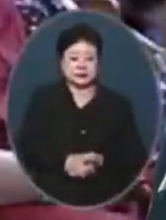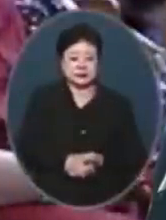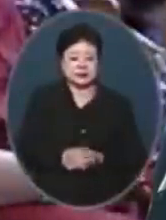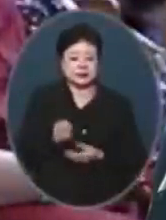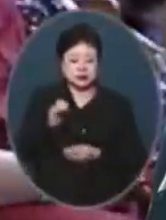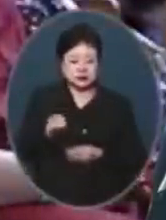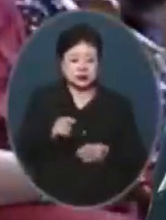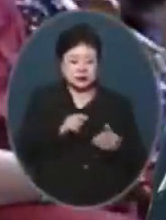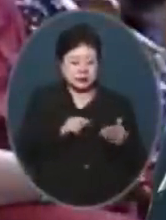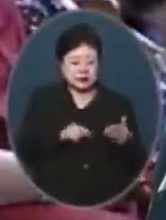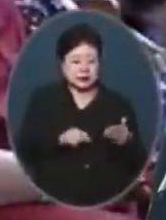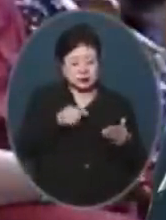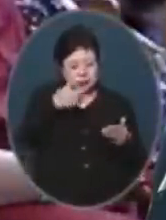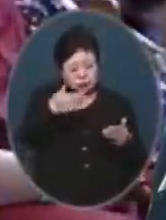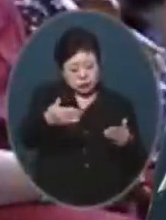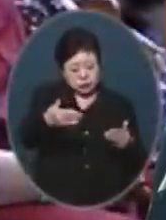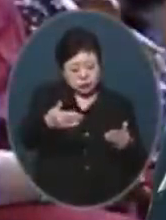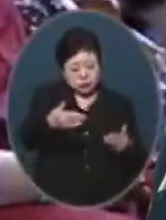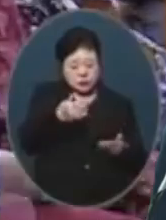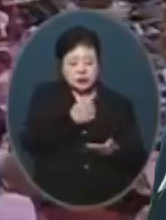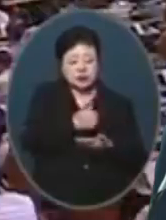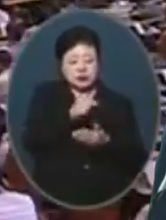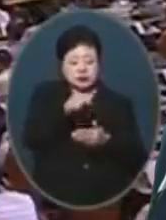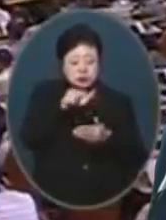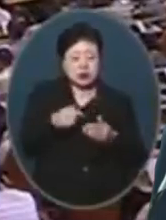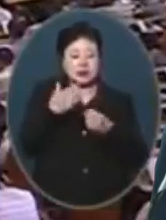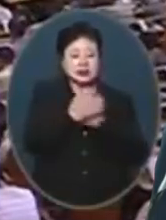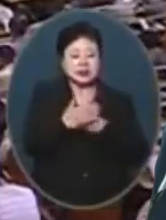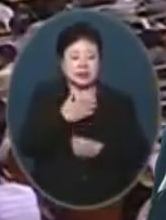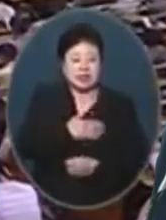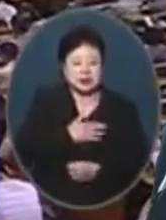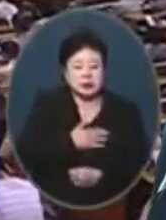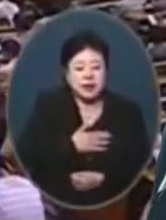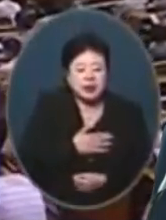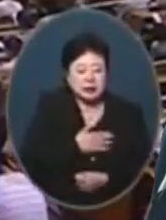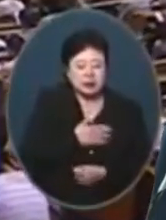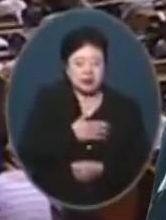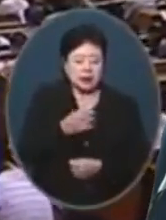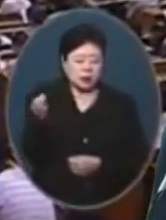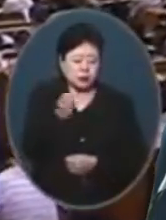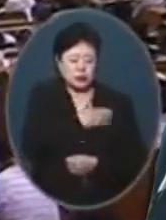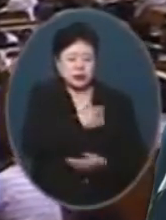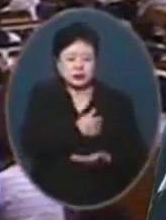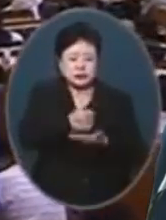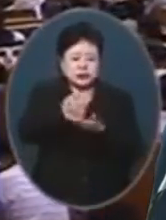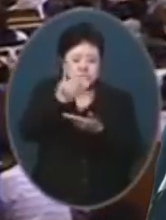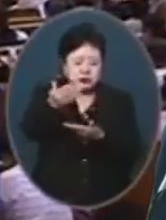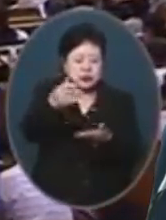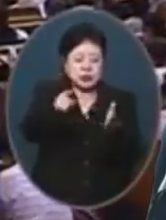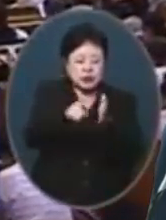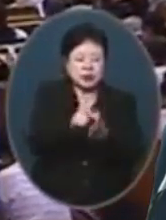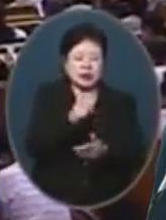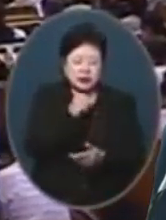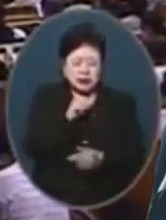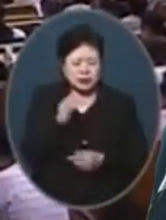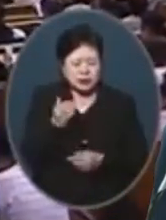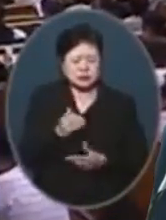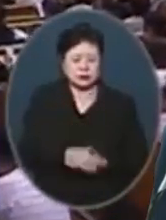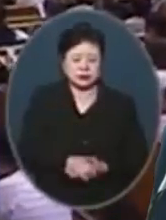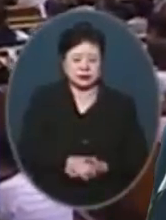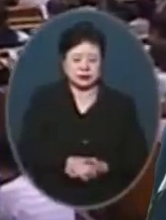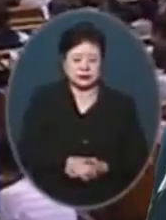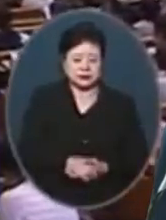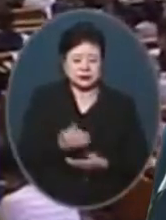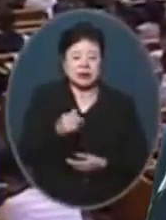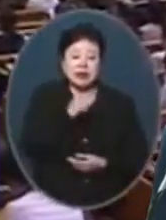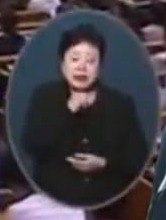고린도후서 8장 9절에 보면 우리 주 예수 그리스도의 은혜를 너희가 알거니와 부유하신 이로서 너희를 위하여 가난하게 됐으면